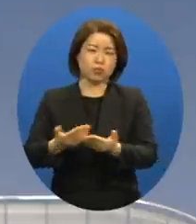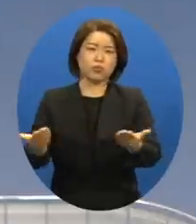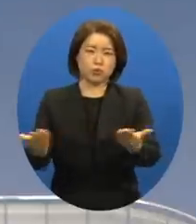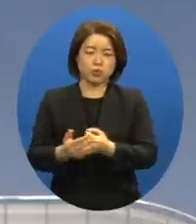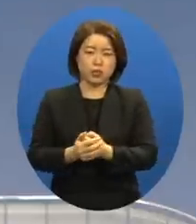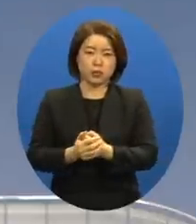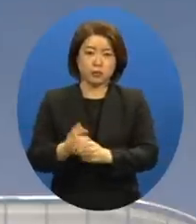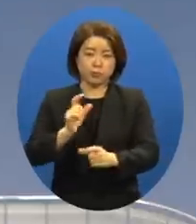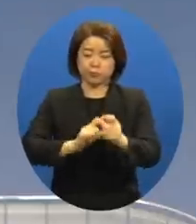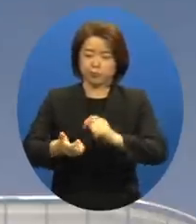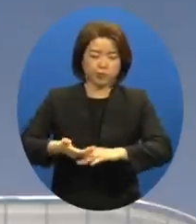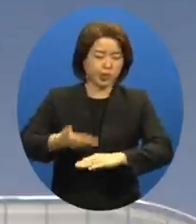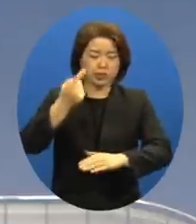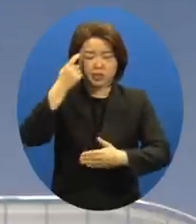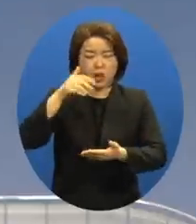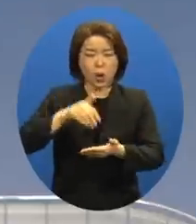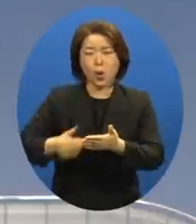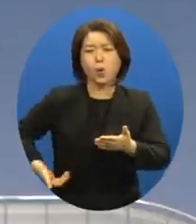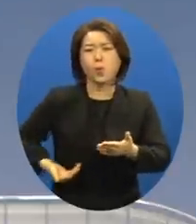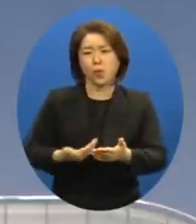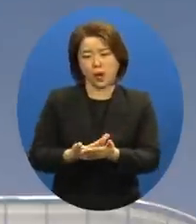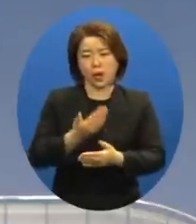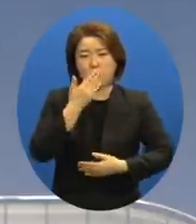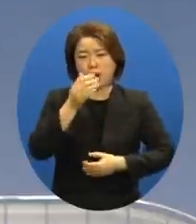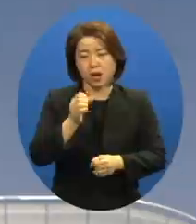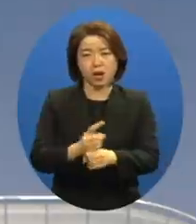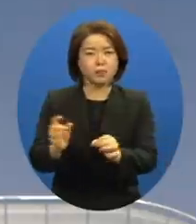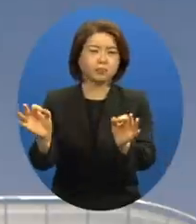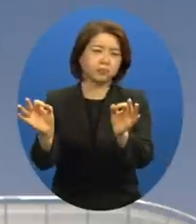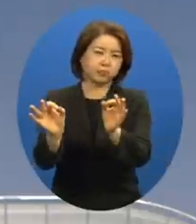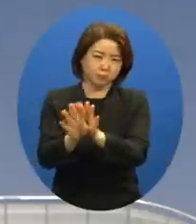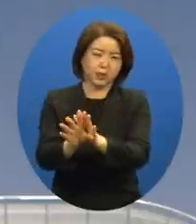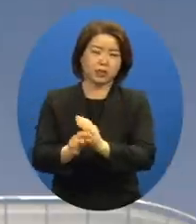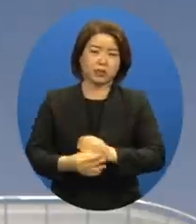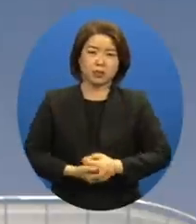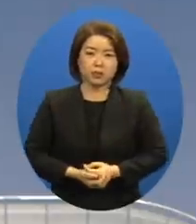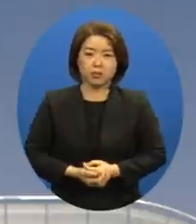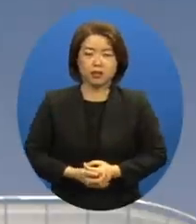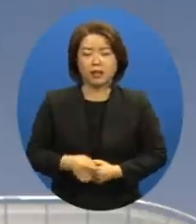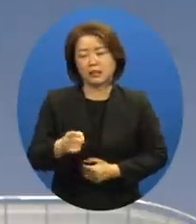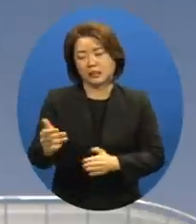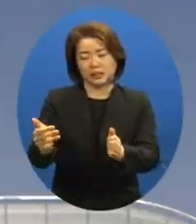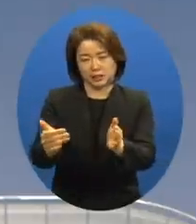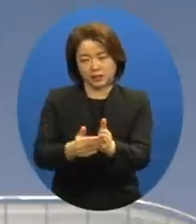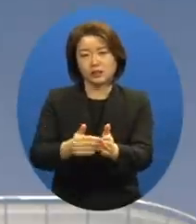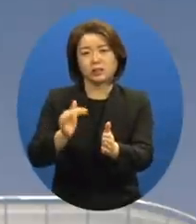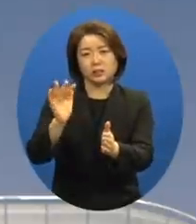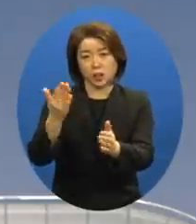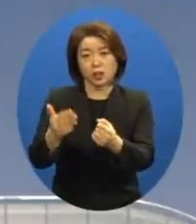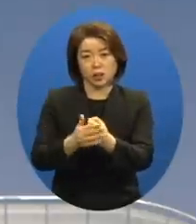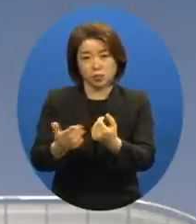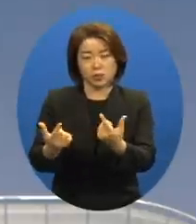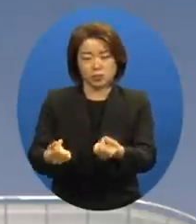더이상 회개 할 가능성이 없어 졌다 그게 끝인 거죠